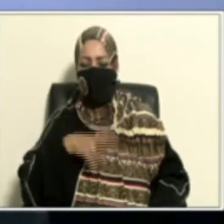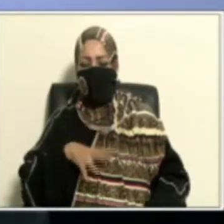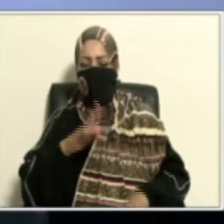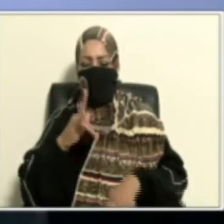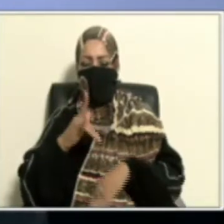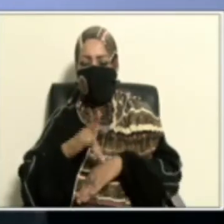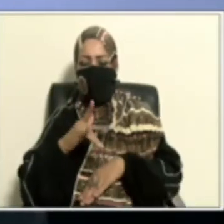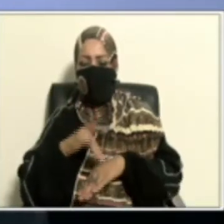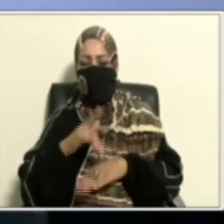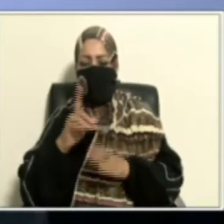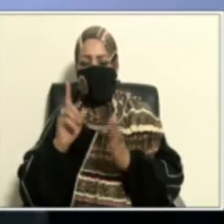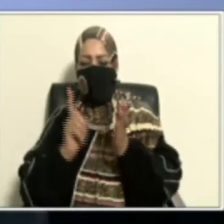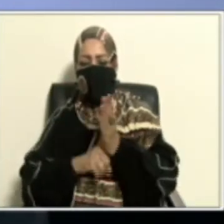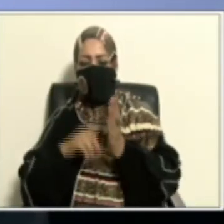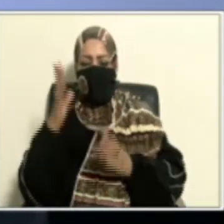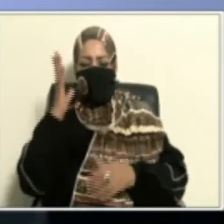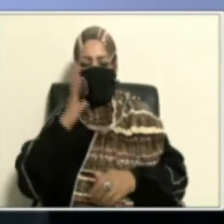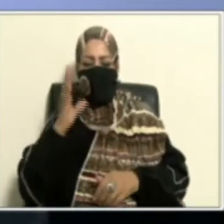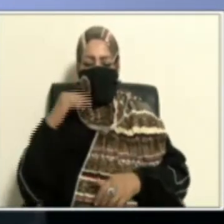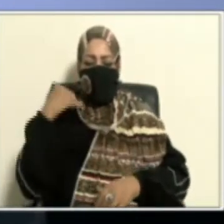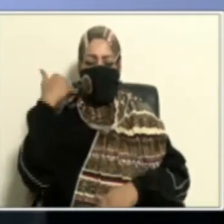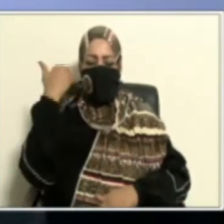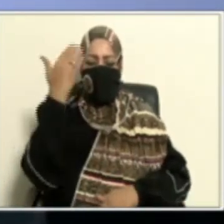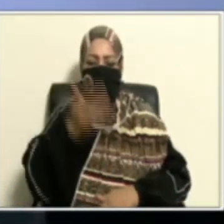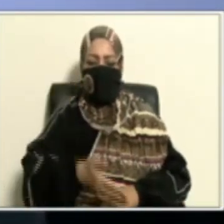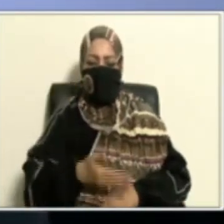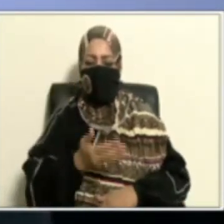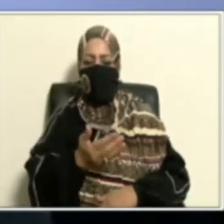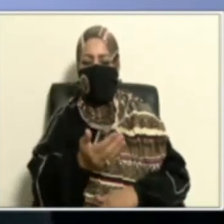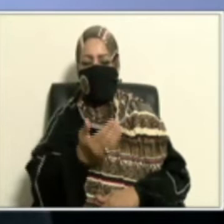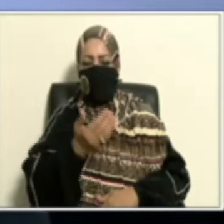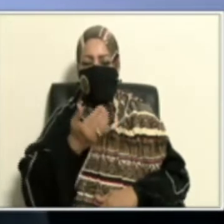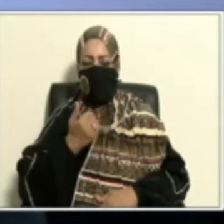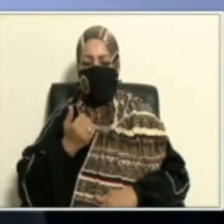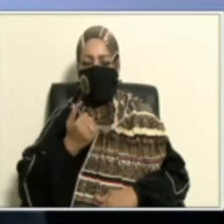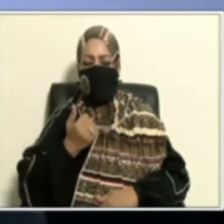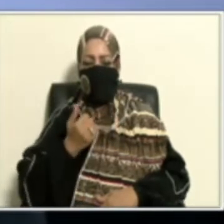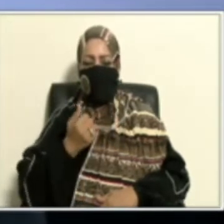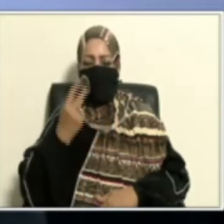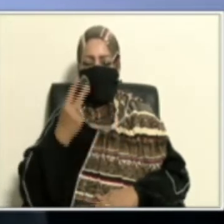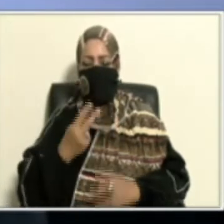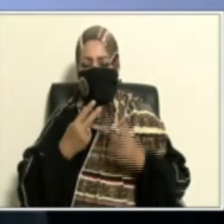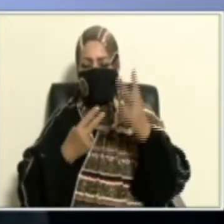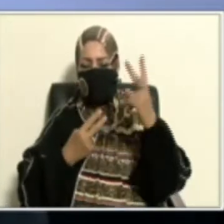الكراهة مستمرة من صلاة العصر إلى صلاة المغرب،